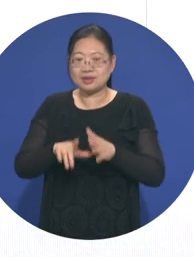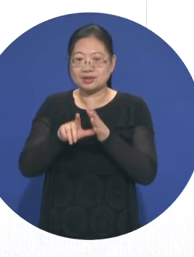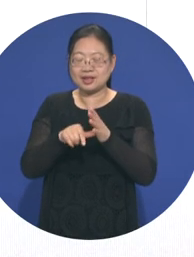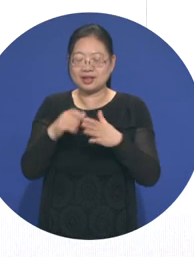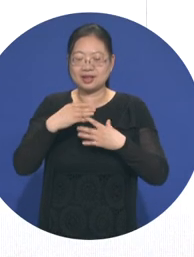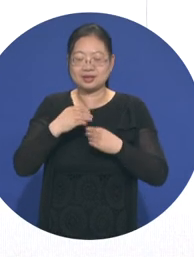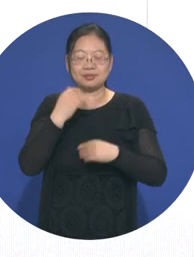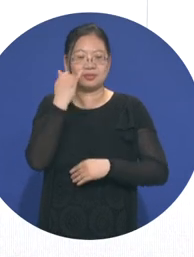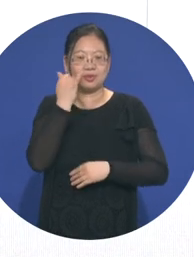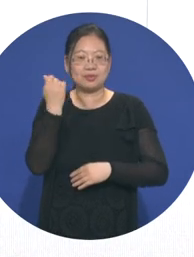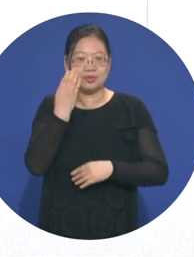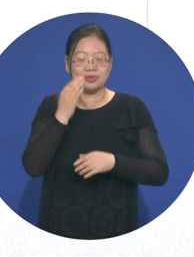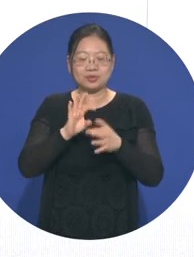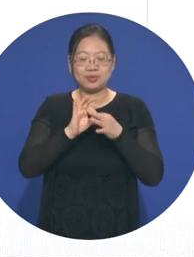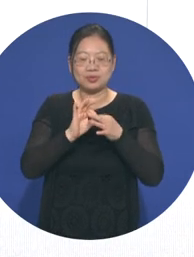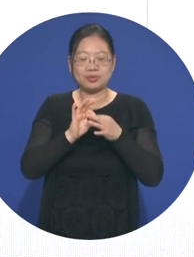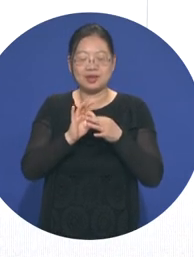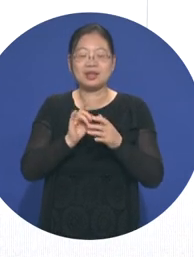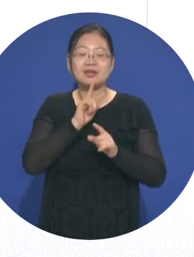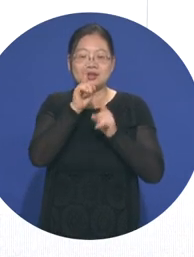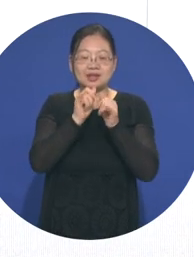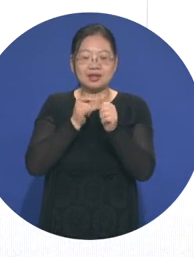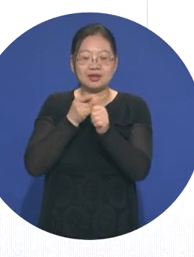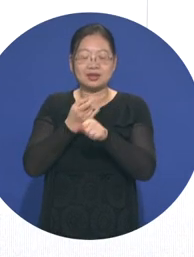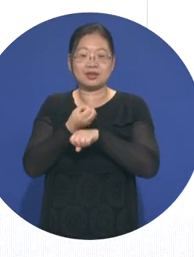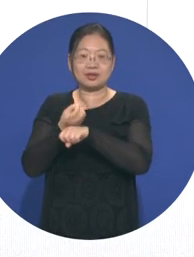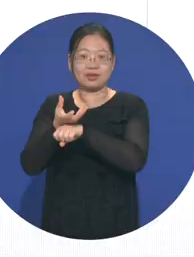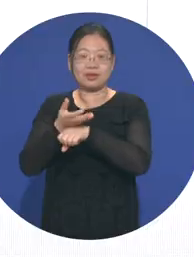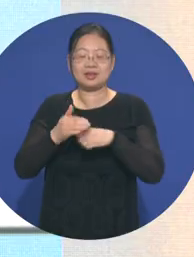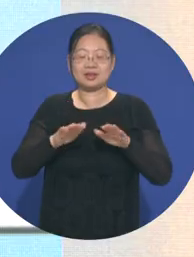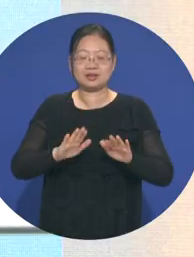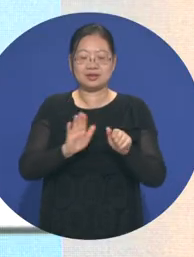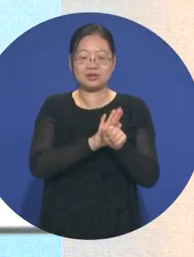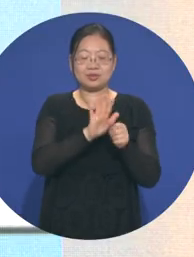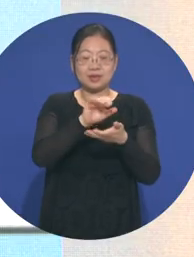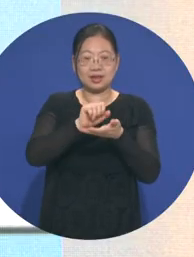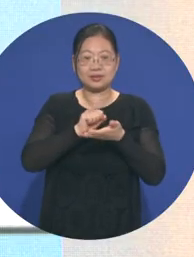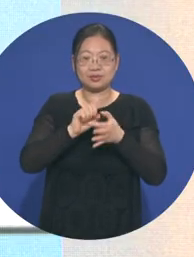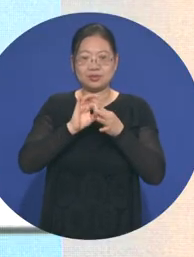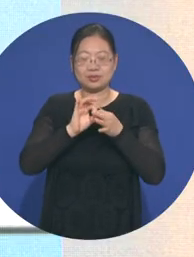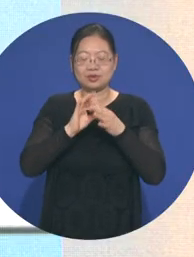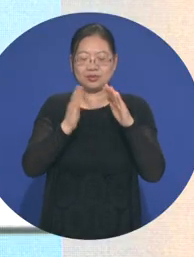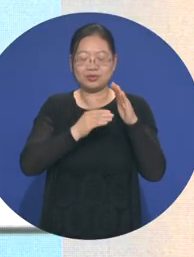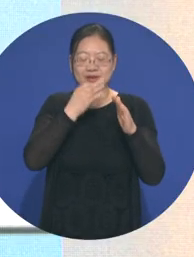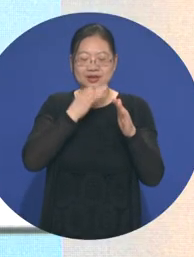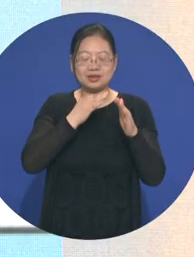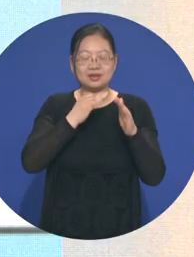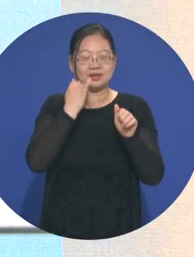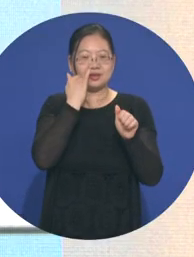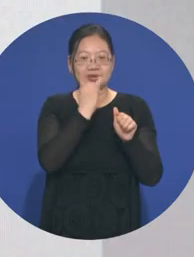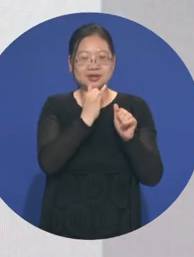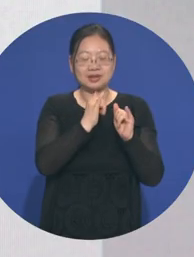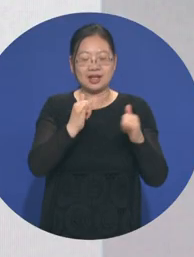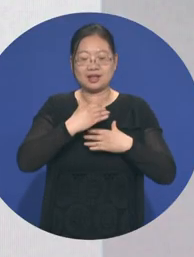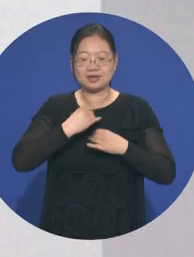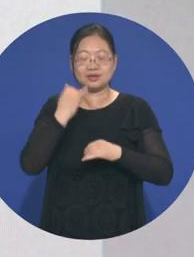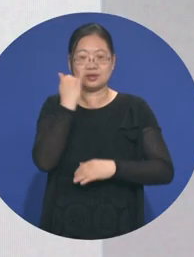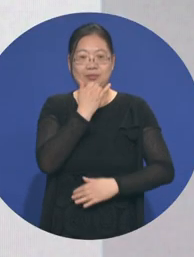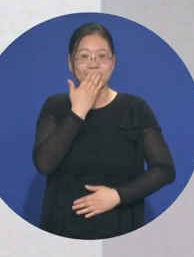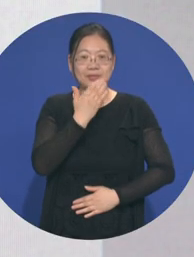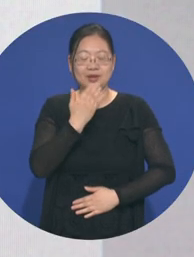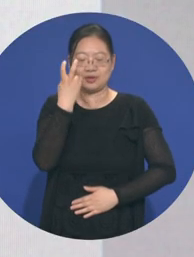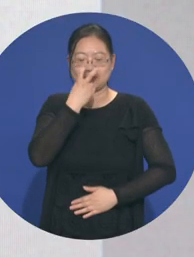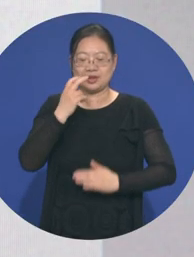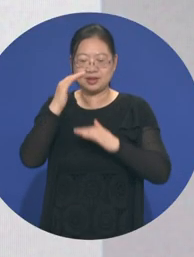협조가 필요한 경우 안심번호를 통해 제보자에게 연락하게 됩니다 돈는 이번 서비스에 도입으로 공익 제보자는 안심하고